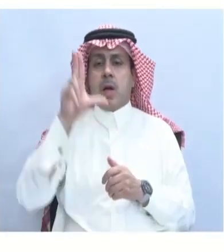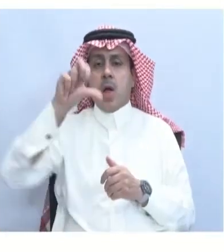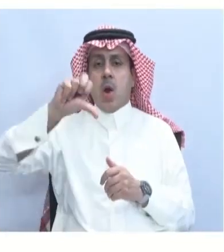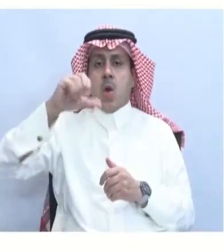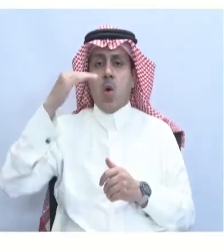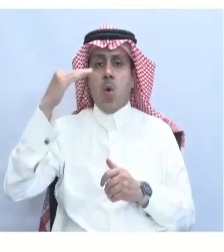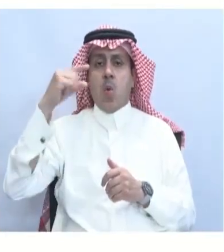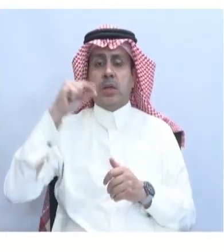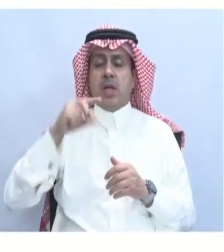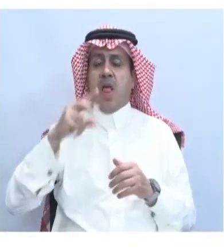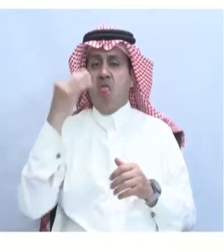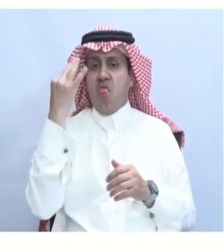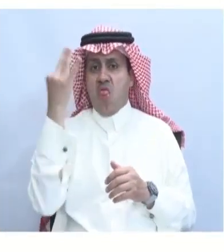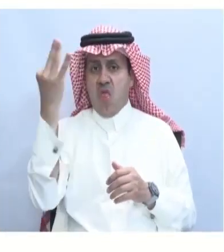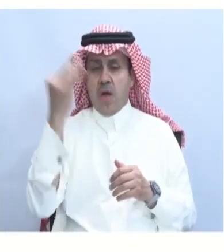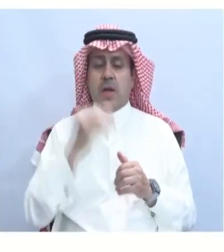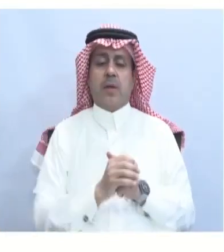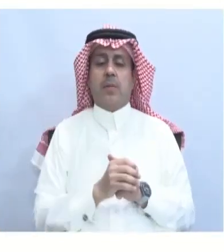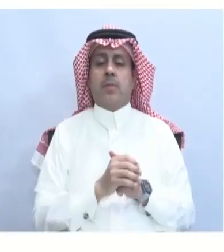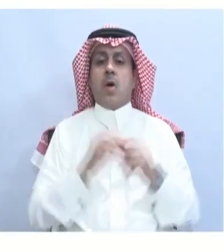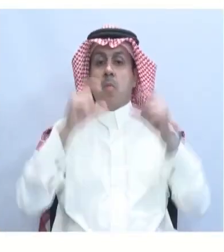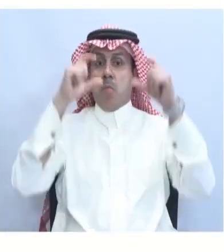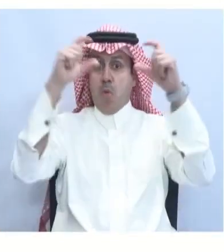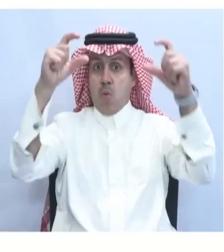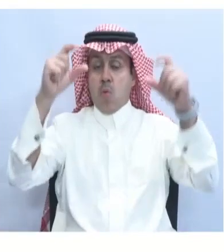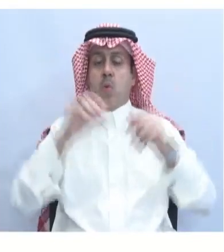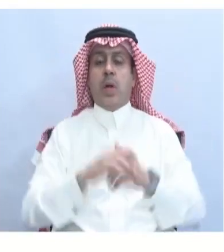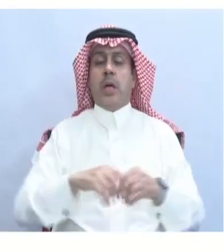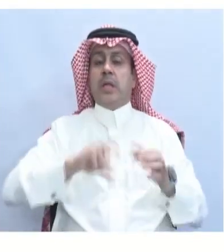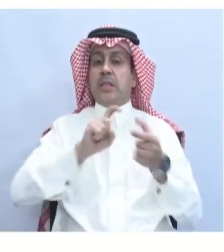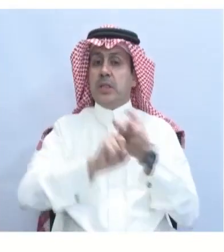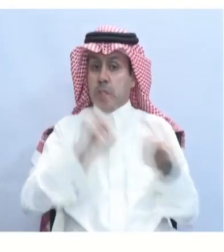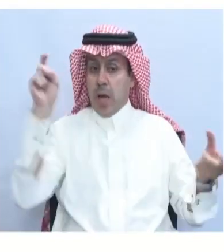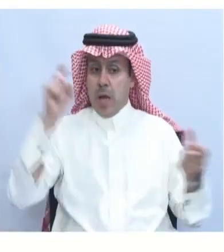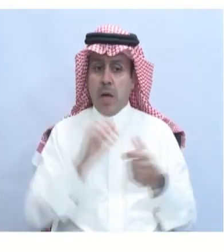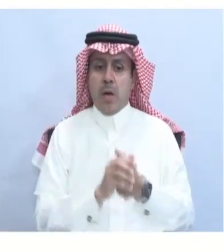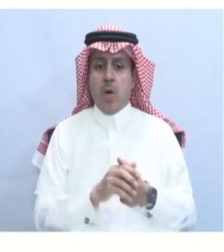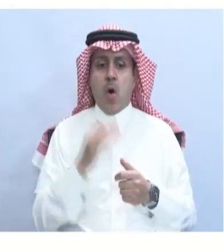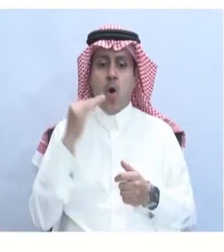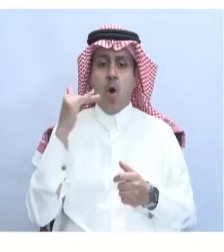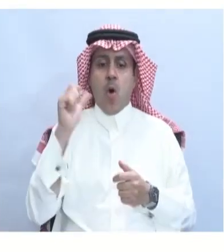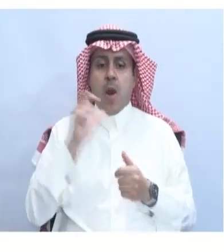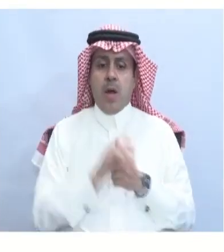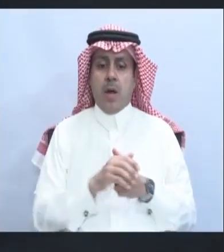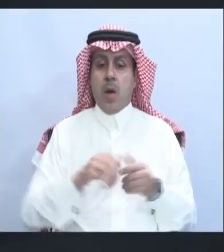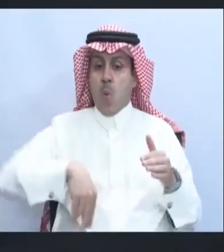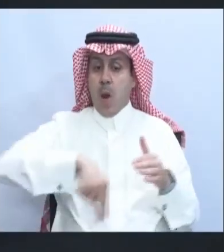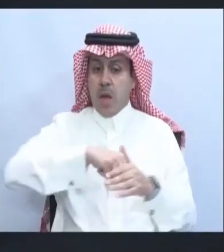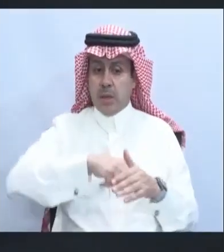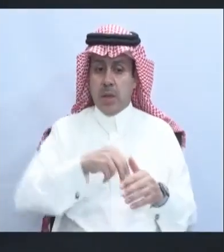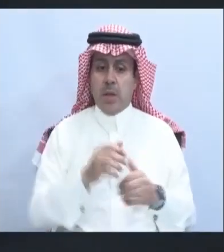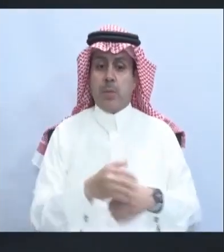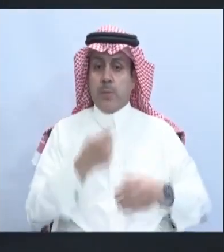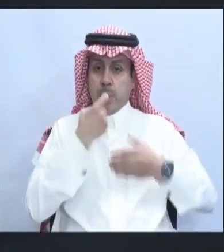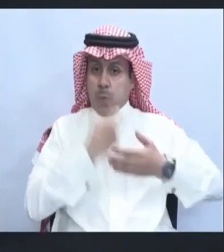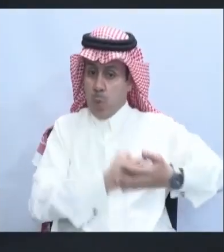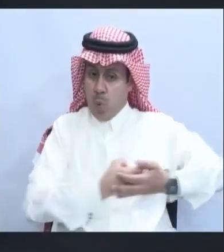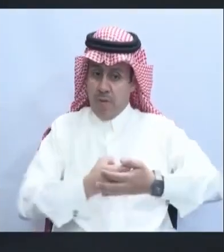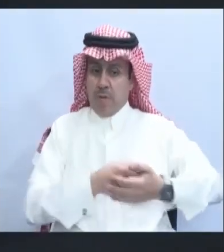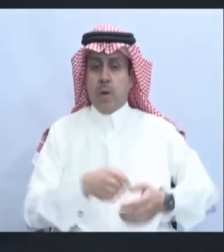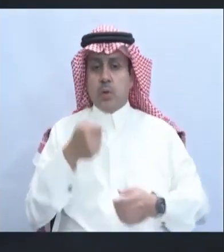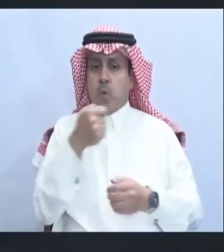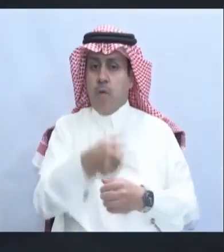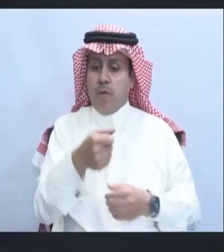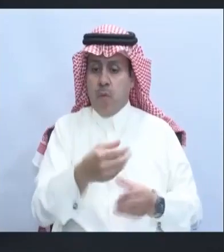الثالثه وموضوعاتها الطلاق والخلع والعده والنفقات والرضاع درسنا من هذه الوحده